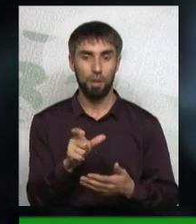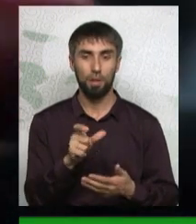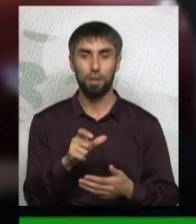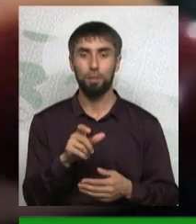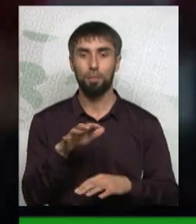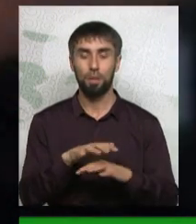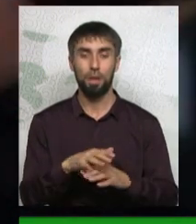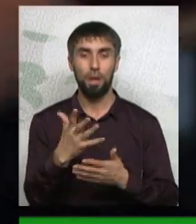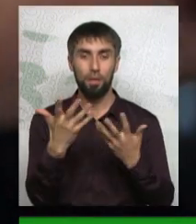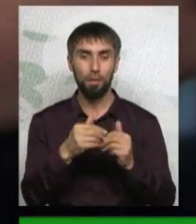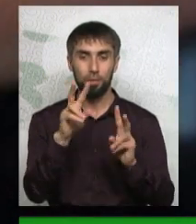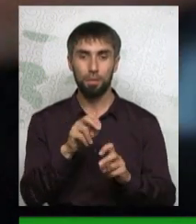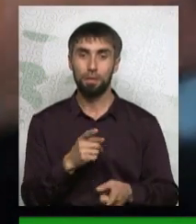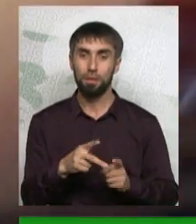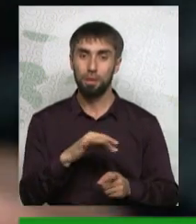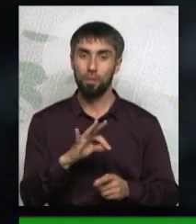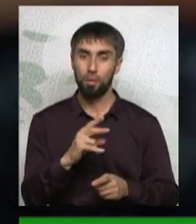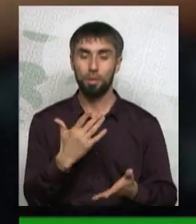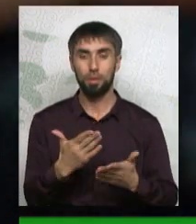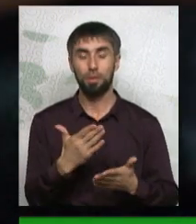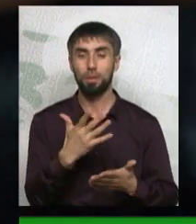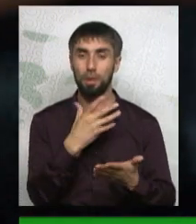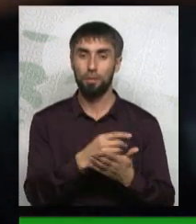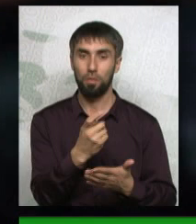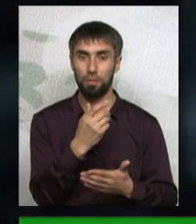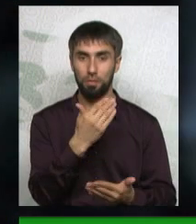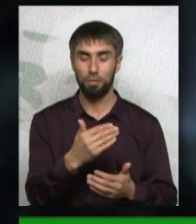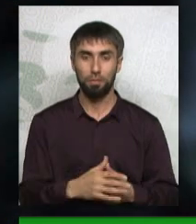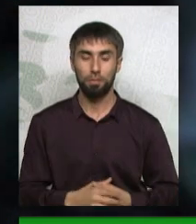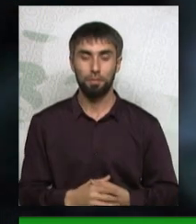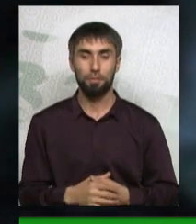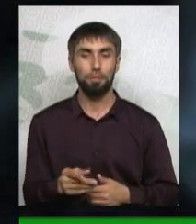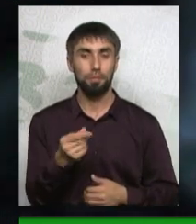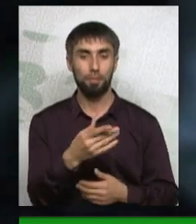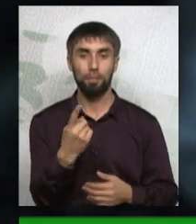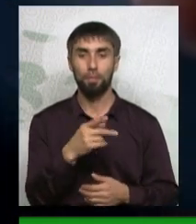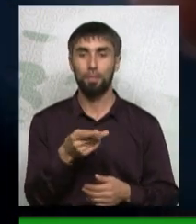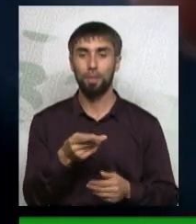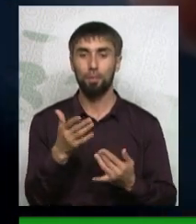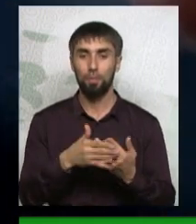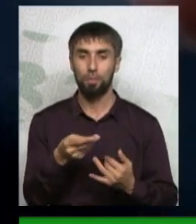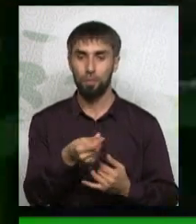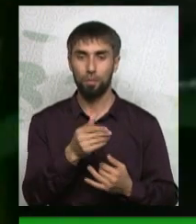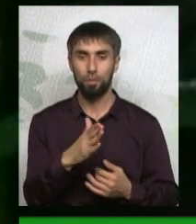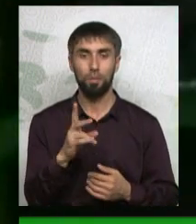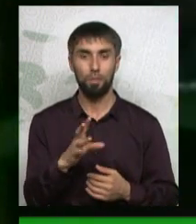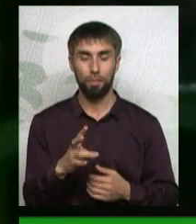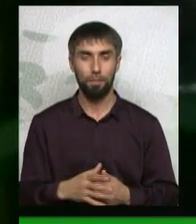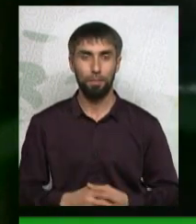Банк автоматически проверяет, действительно ли она и принадлежит ли получателю выплаты. Первые пособия по новой системе придут уже в